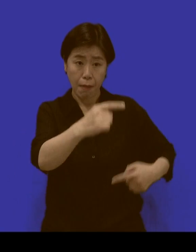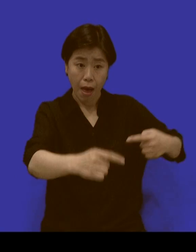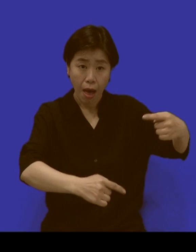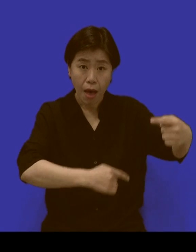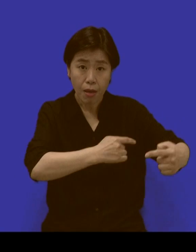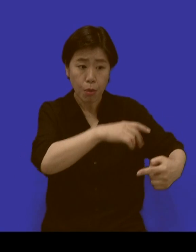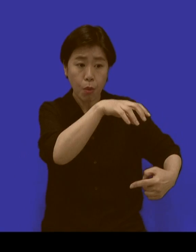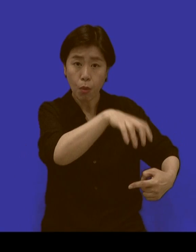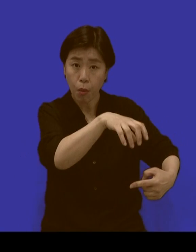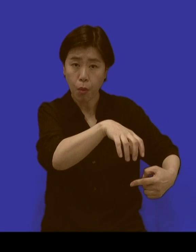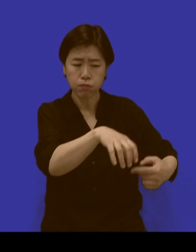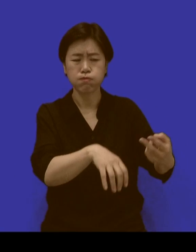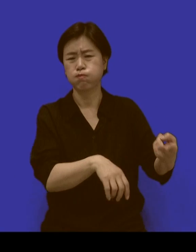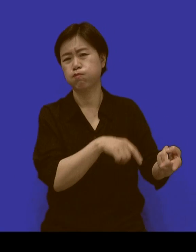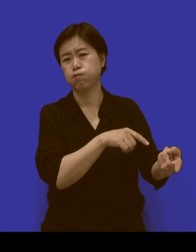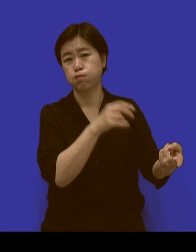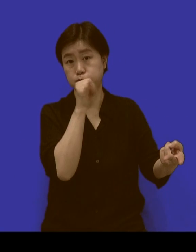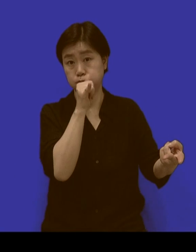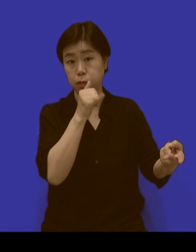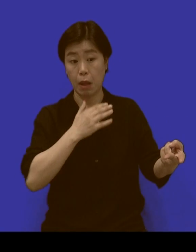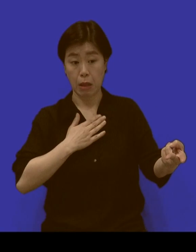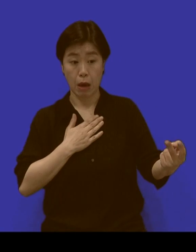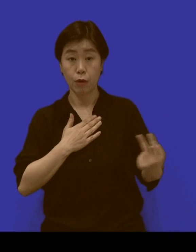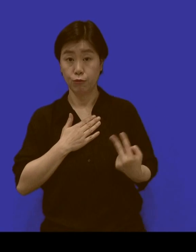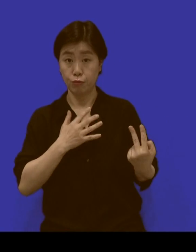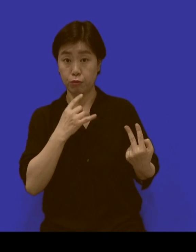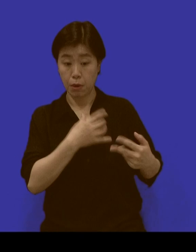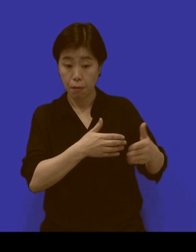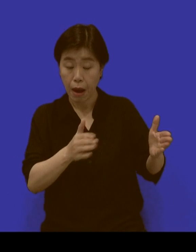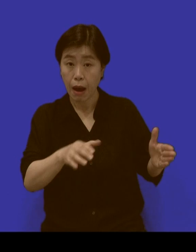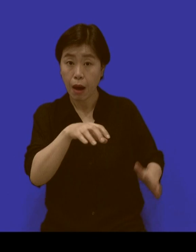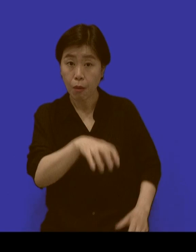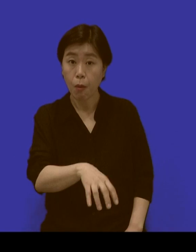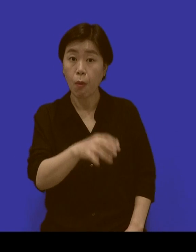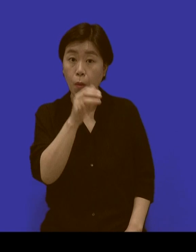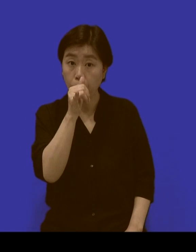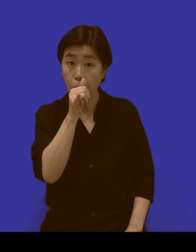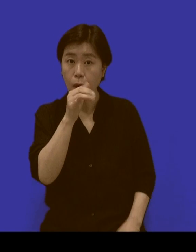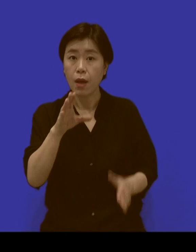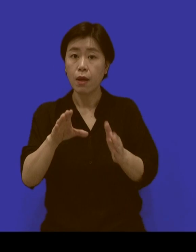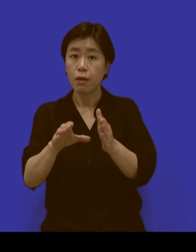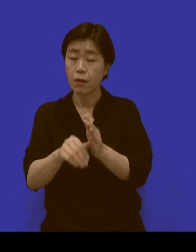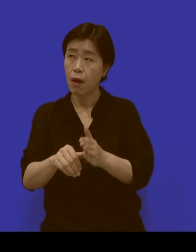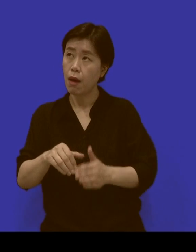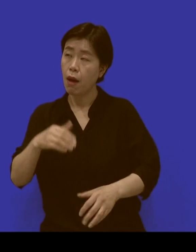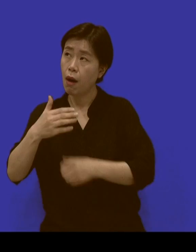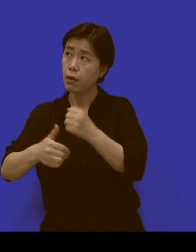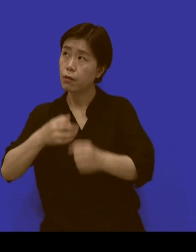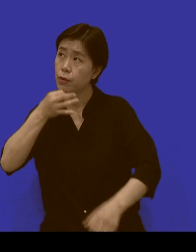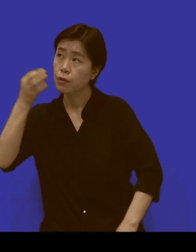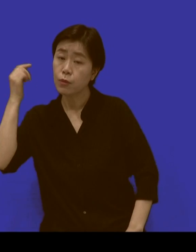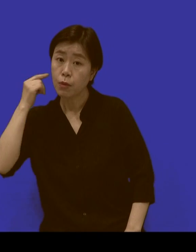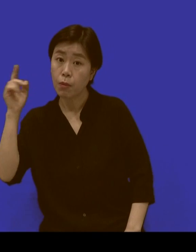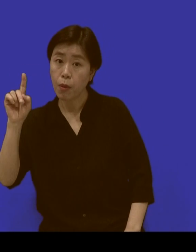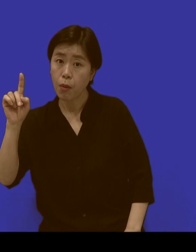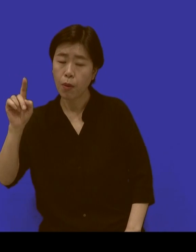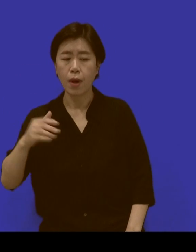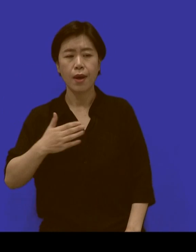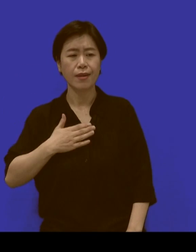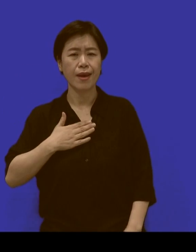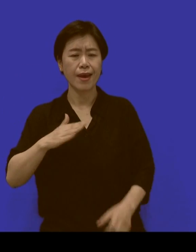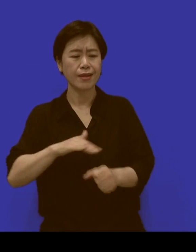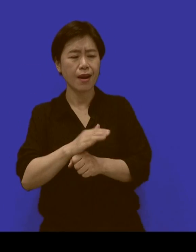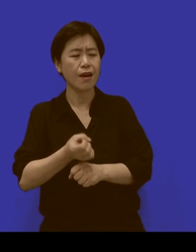인턴도 다른 일 하러 가고 뭐 단둘이 남았어요. 근데 그때 하나님이 너의 기도를 통해 내 사랑을